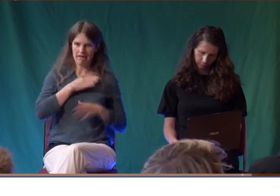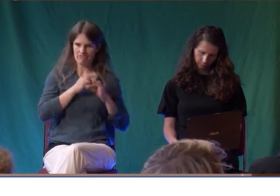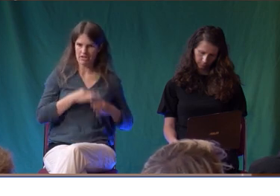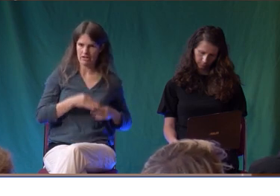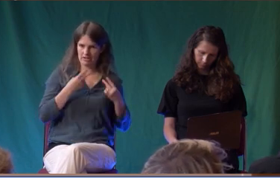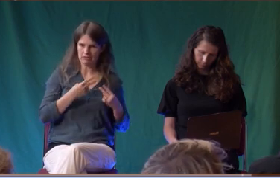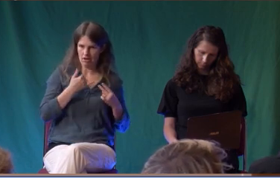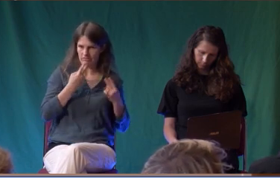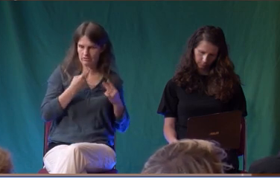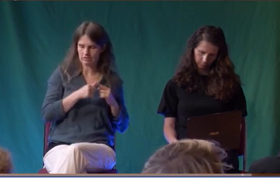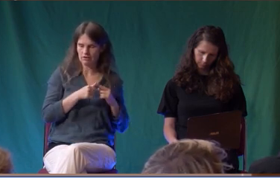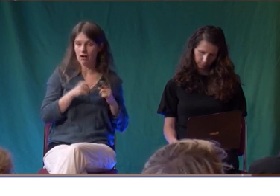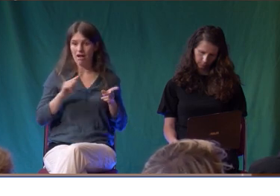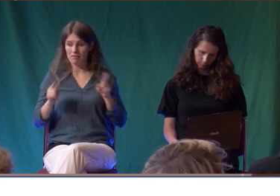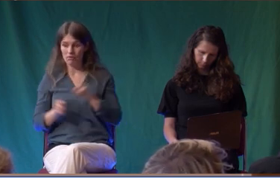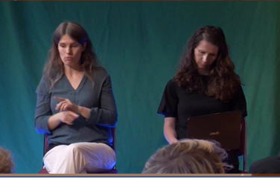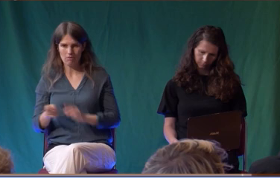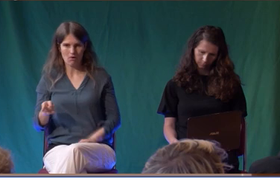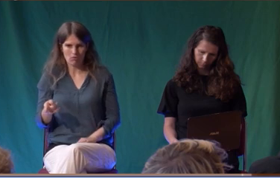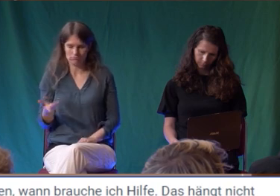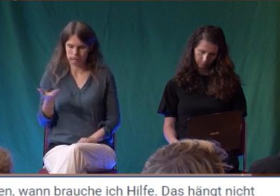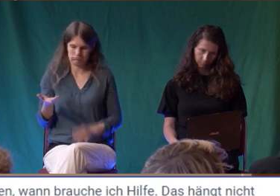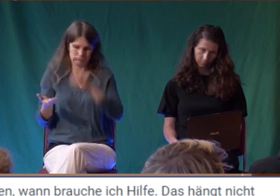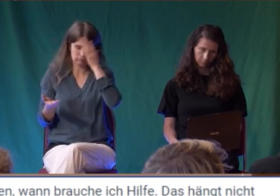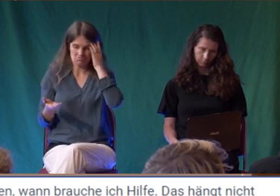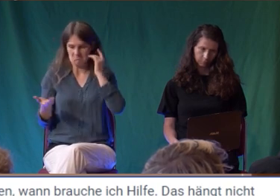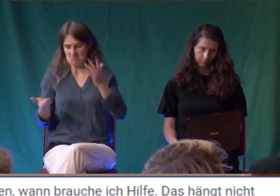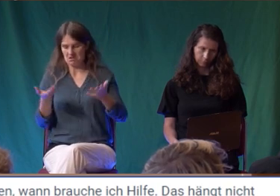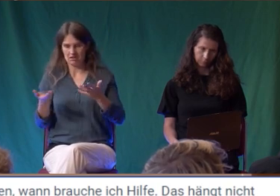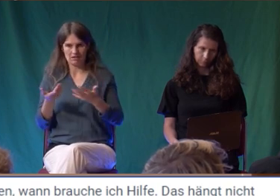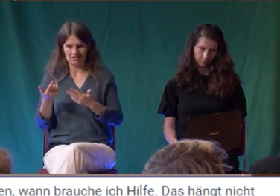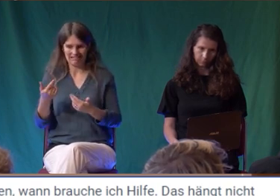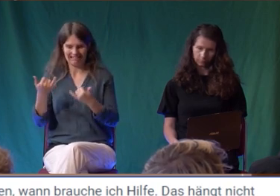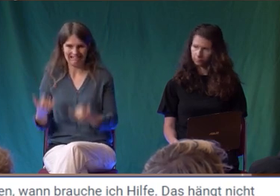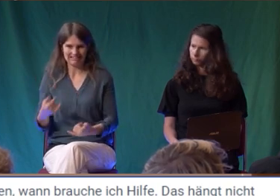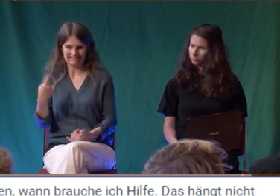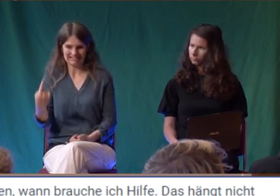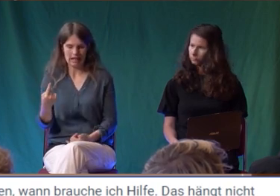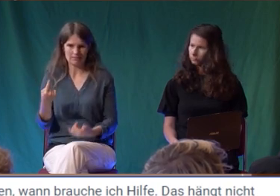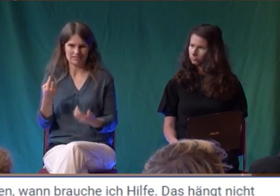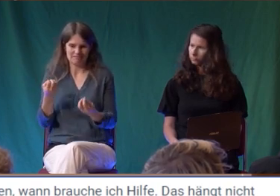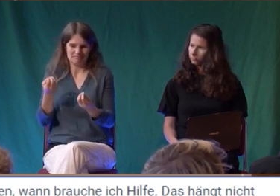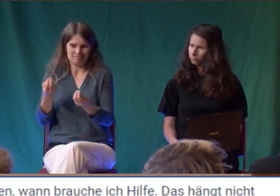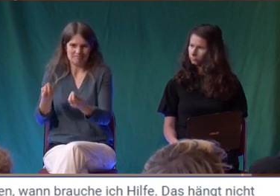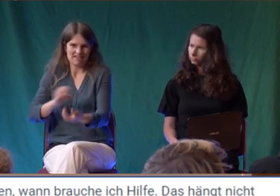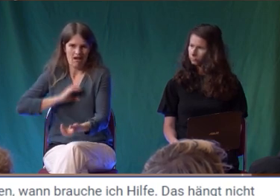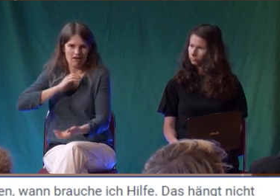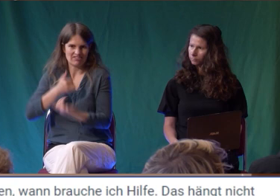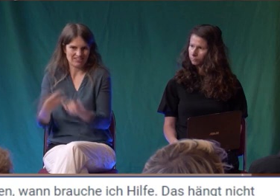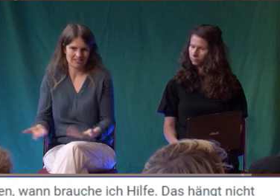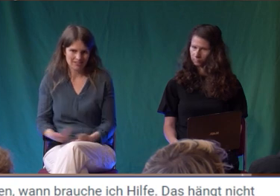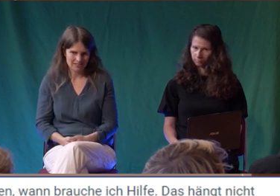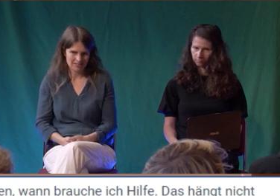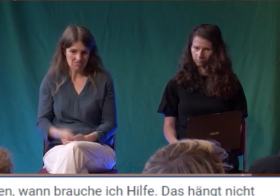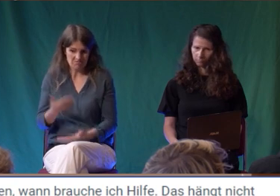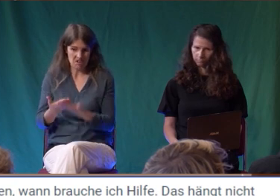Vater es kommt ja auch darauf an welches Temperament hat das Kind ja es ist ein Kind was mit